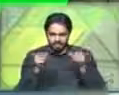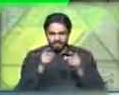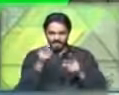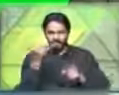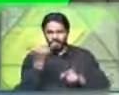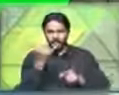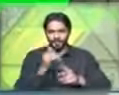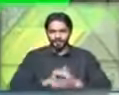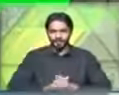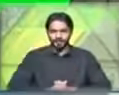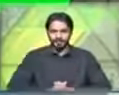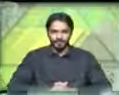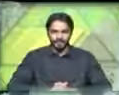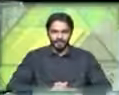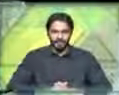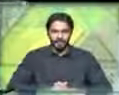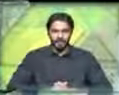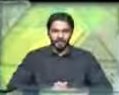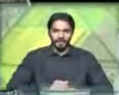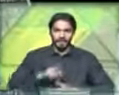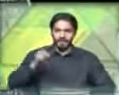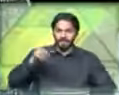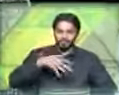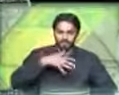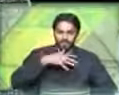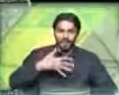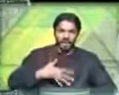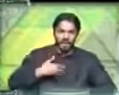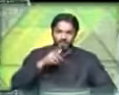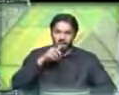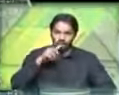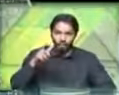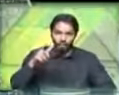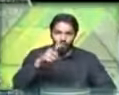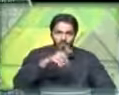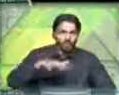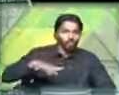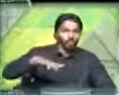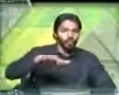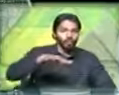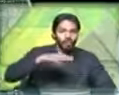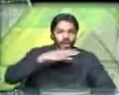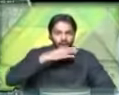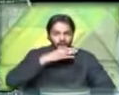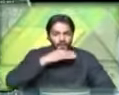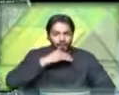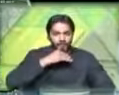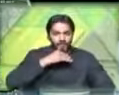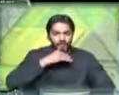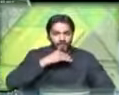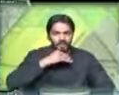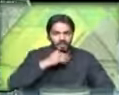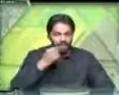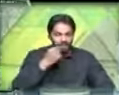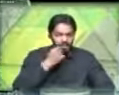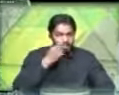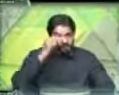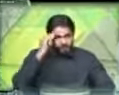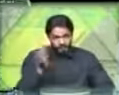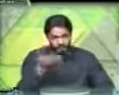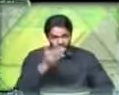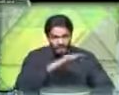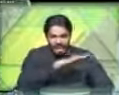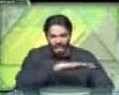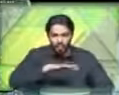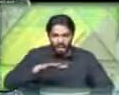محمد. تفضل سيدي. أريد أن أهمس في أذني كل أب. نعم. وأقول له: لا تتصور أن معك